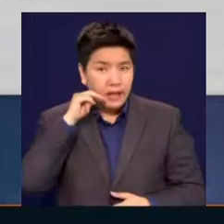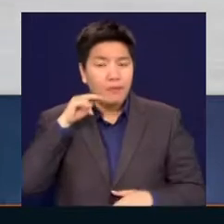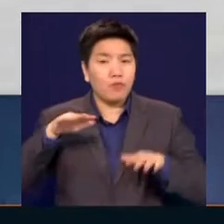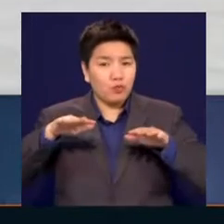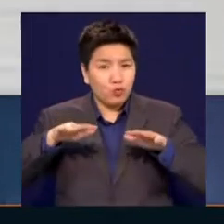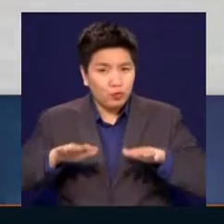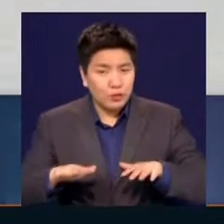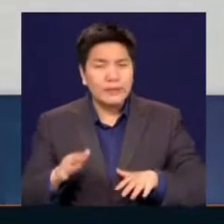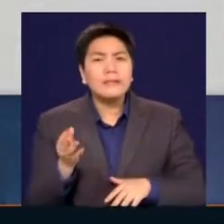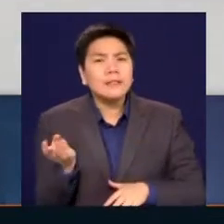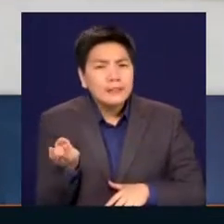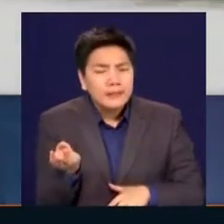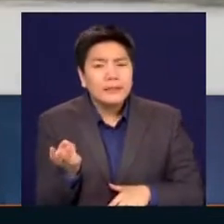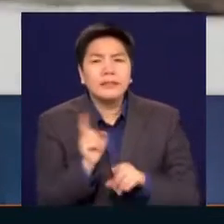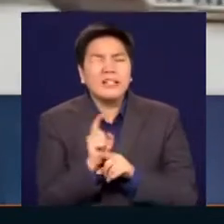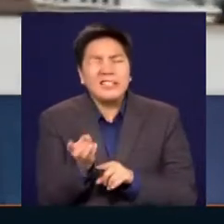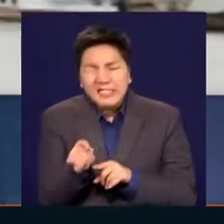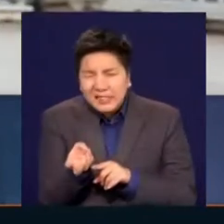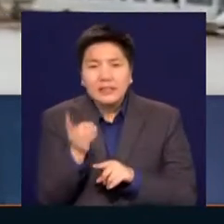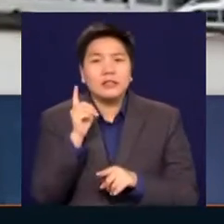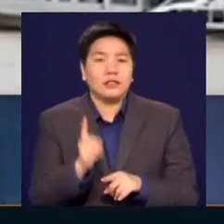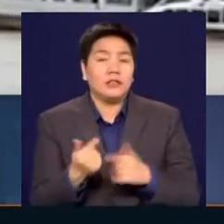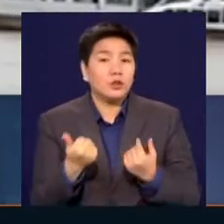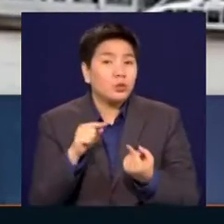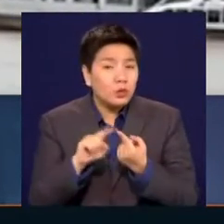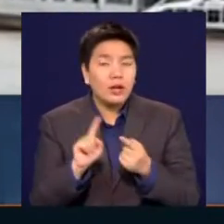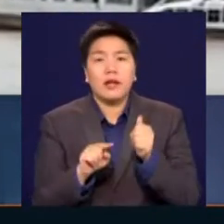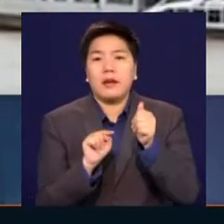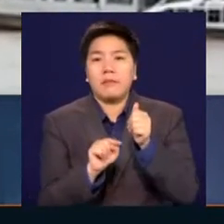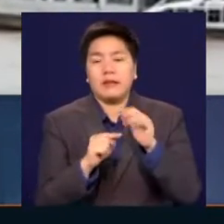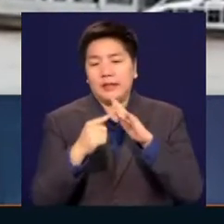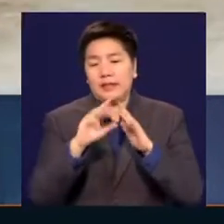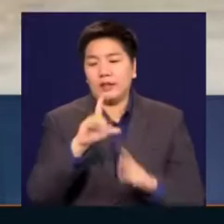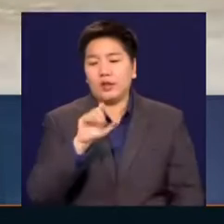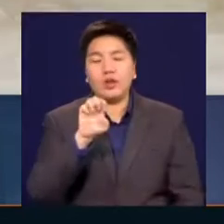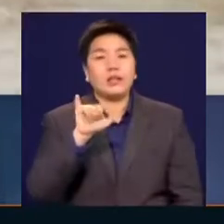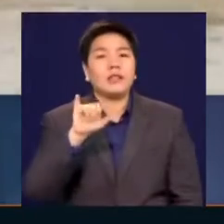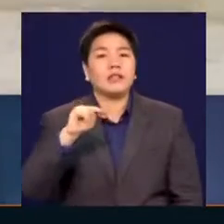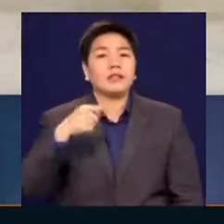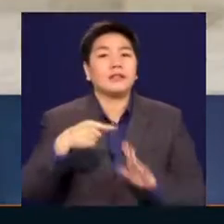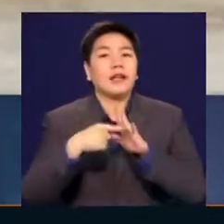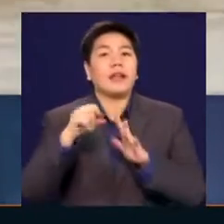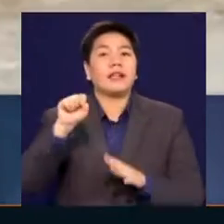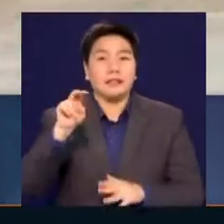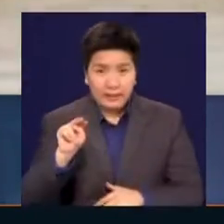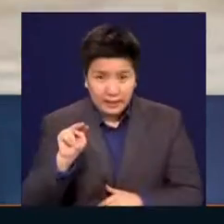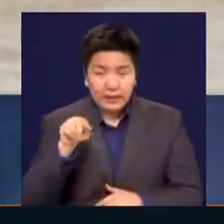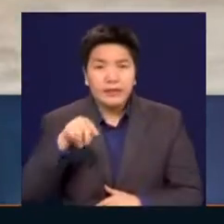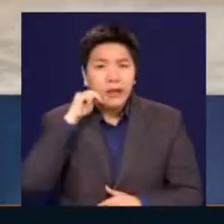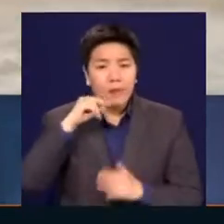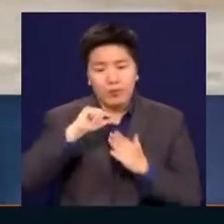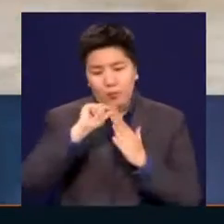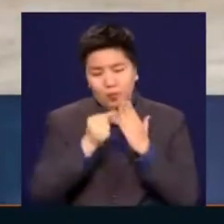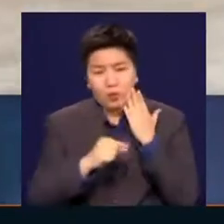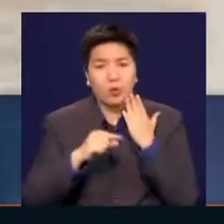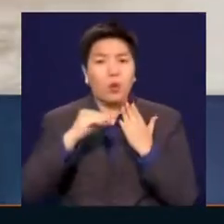ดระดับลงบ้างแต่ว่าเล็กน้อยค่ะซึ่งในอำเภอเชียงแสงจังหวัดเชียงรายที่นี่นะคะปริมาณน้ำในลำน้ำโขงนี่แหละค่ะก็